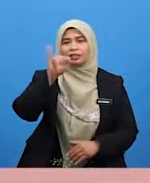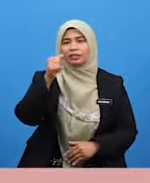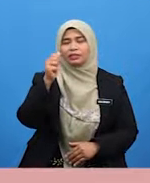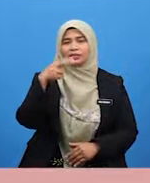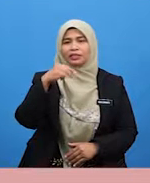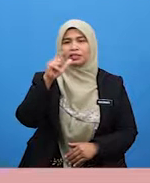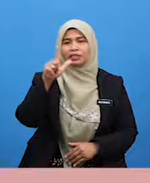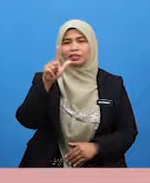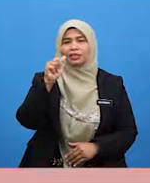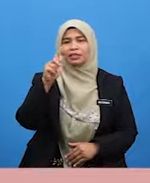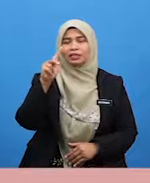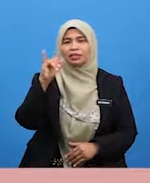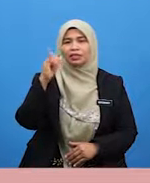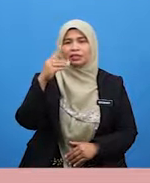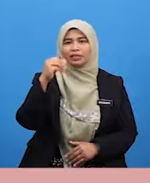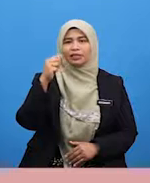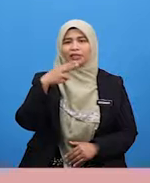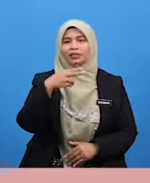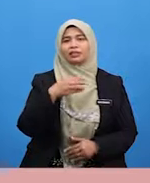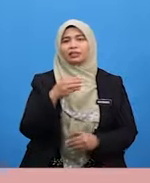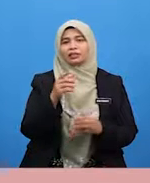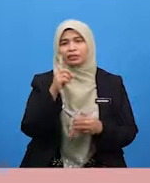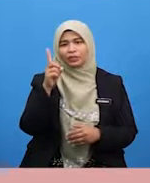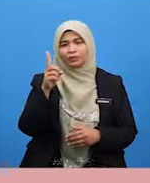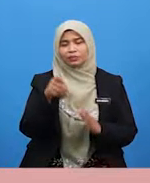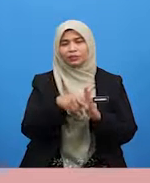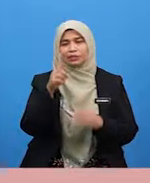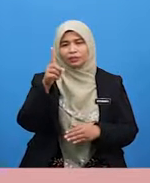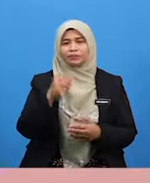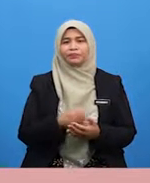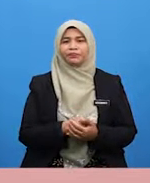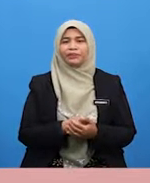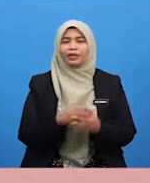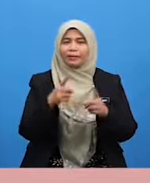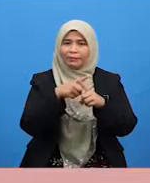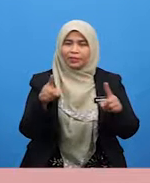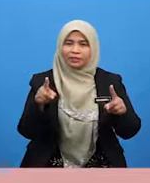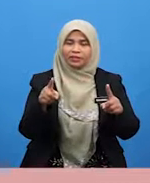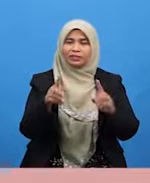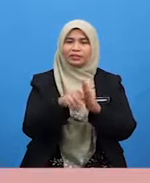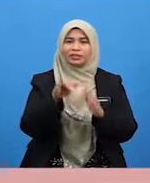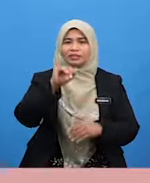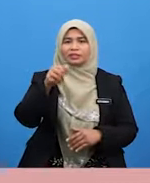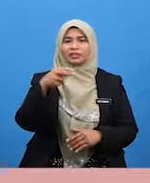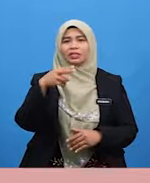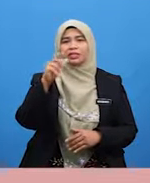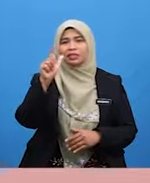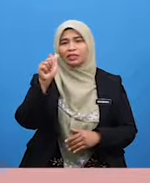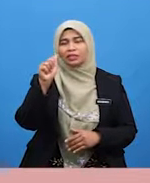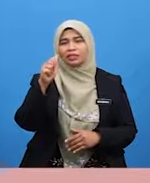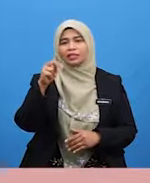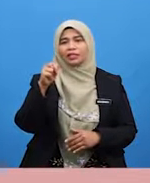akhlak masyarakat jahiliyah satu persatu. Ketiga, membezakan kejahilan akidah dan